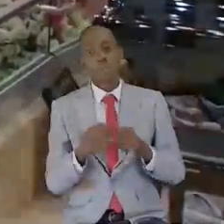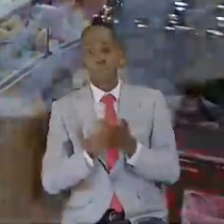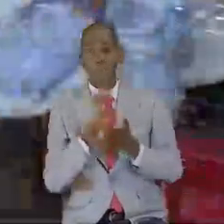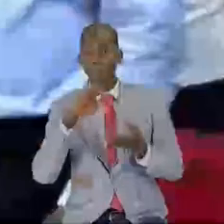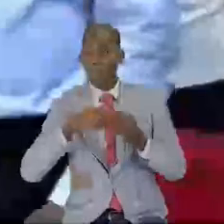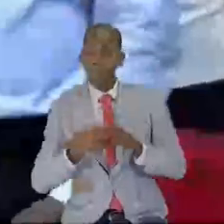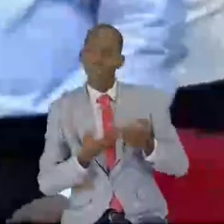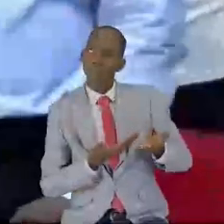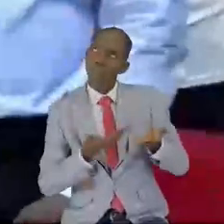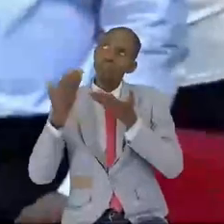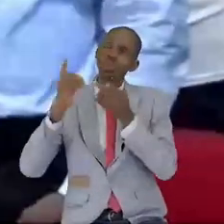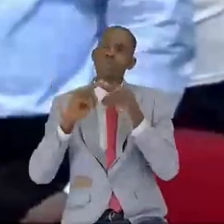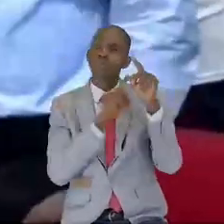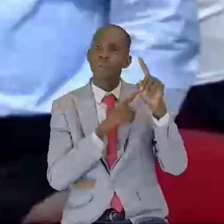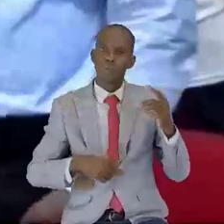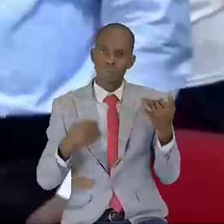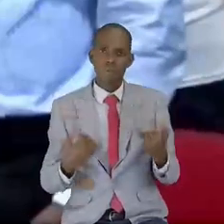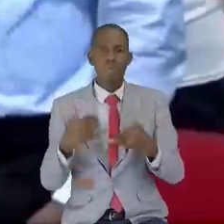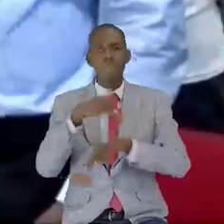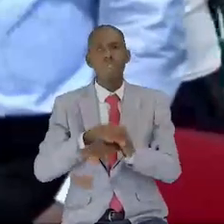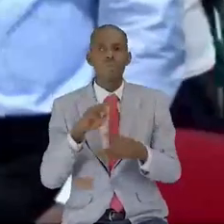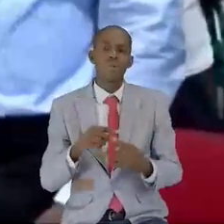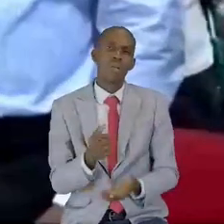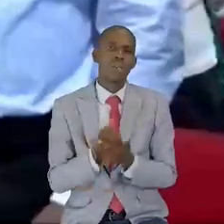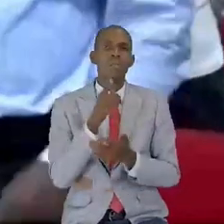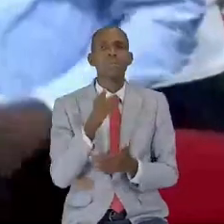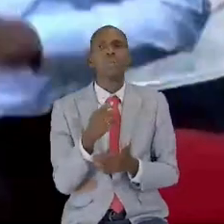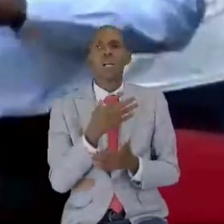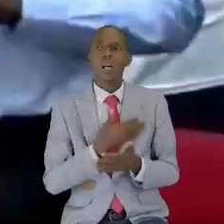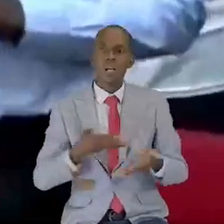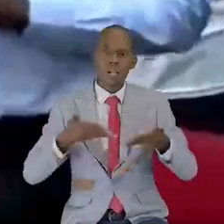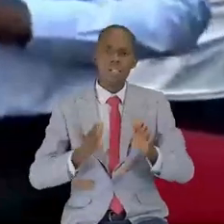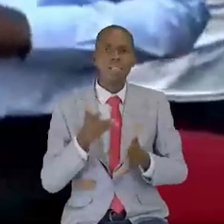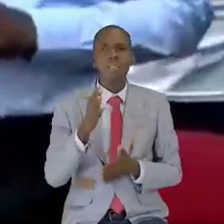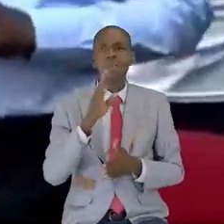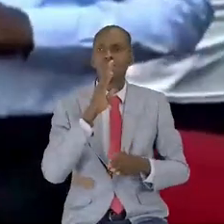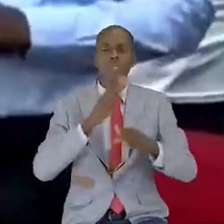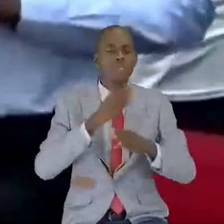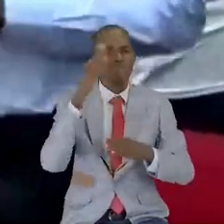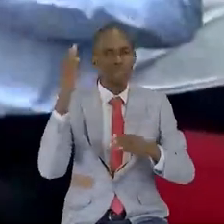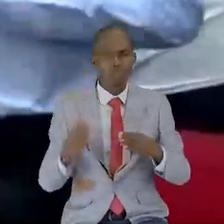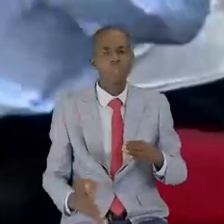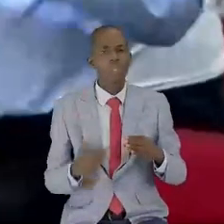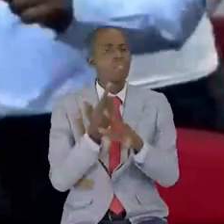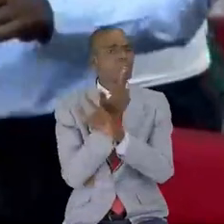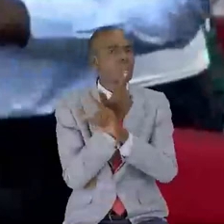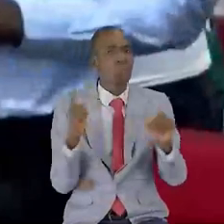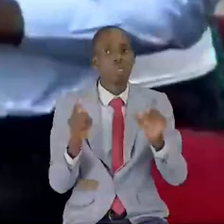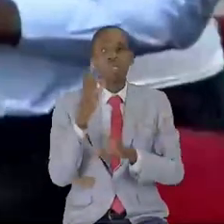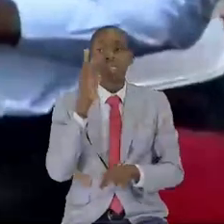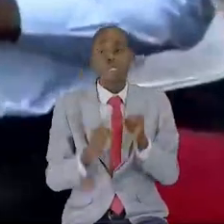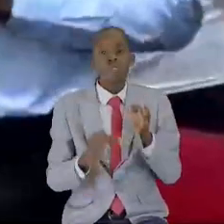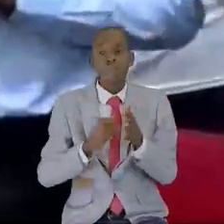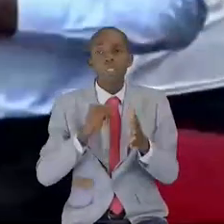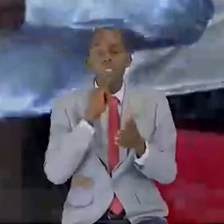défi à Dieu dans la prière ce soir. Et qui est la libération totale. Si c'est la crainte de